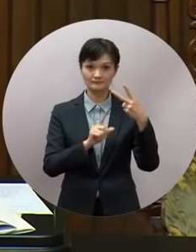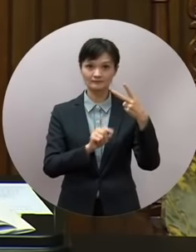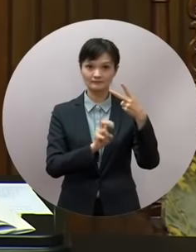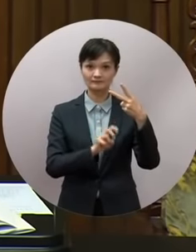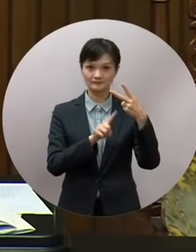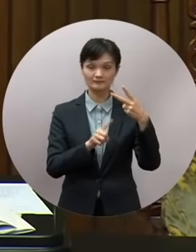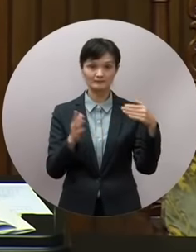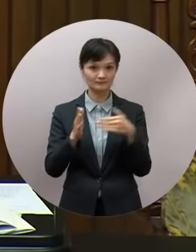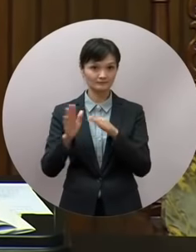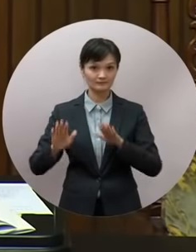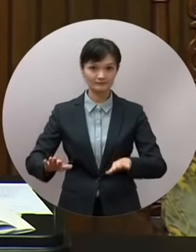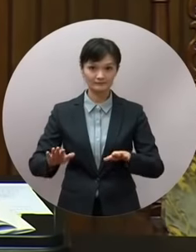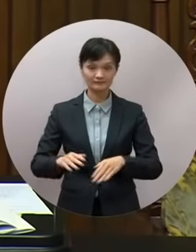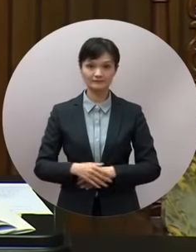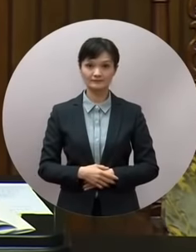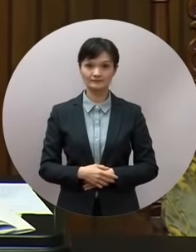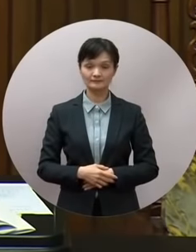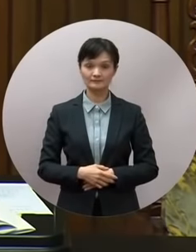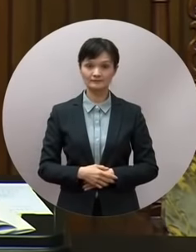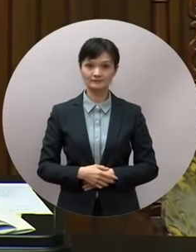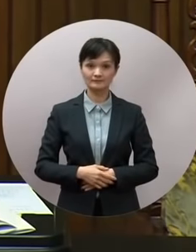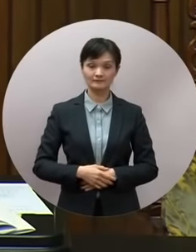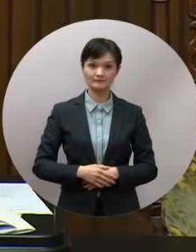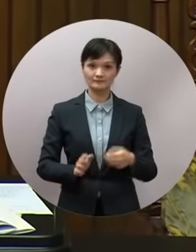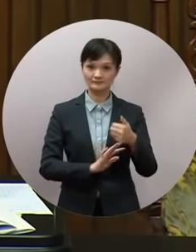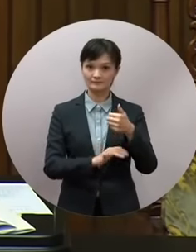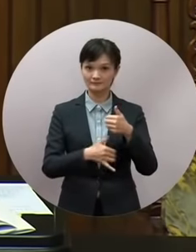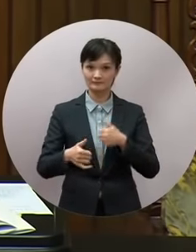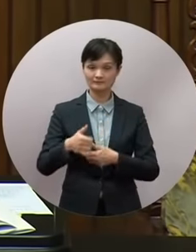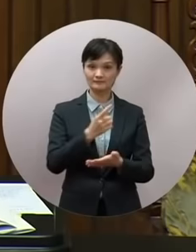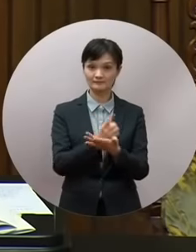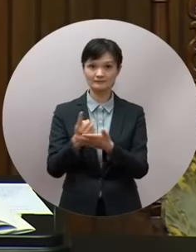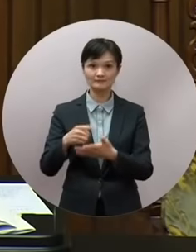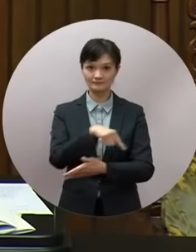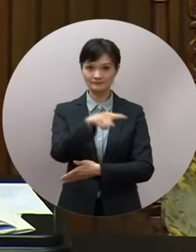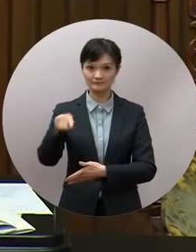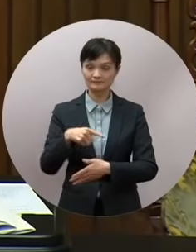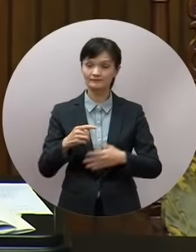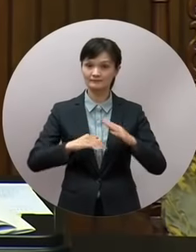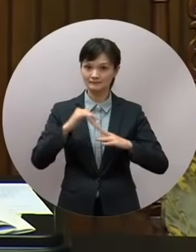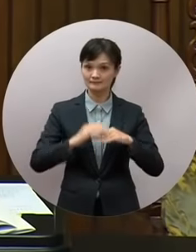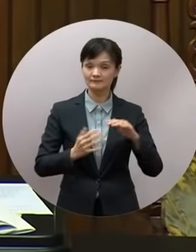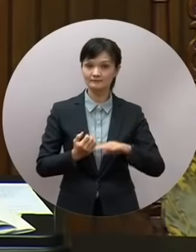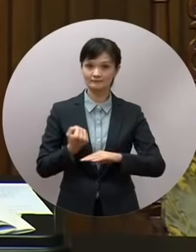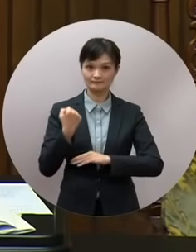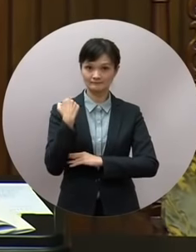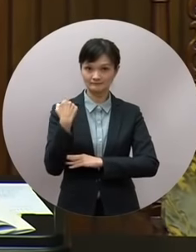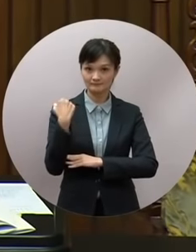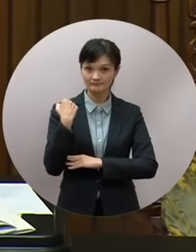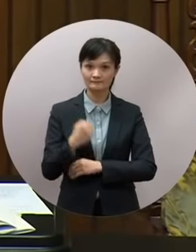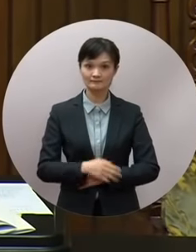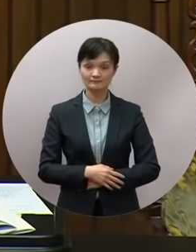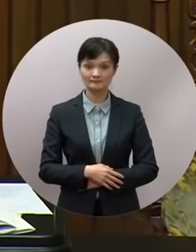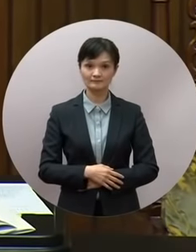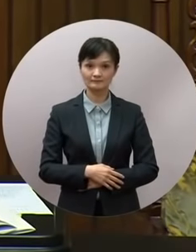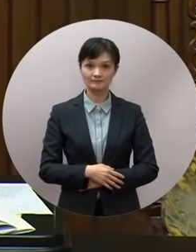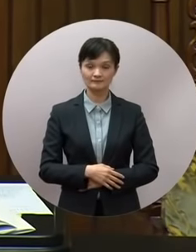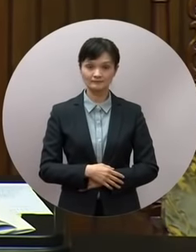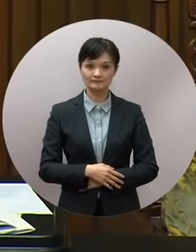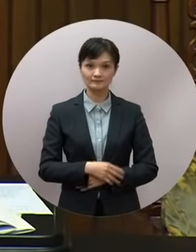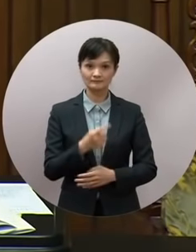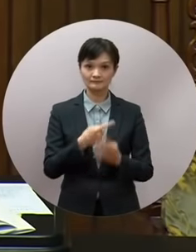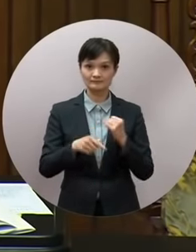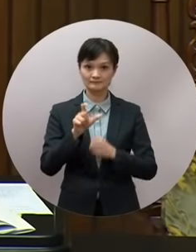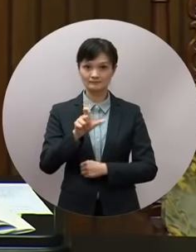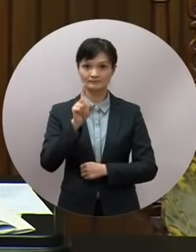109年2月21日开议到现在，在全体委员及朝野各党团的共同努力下，总计通过